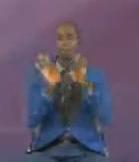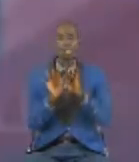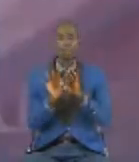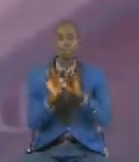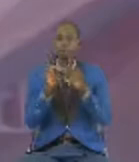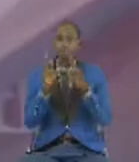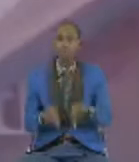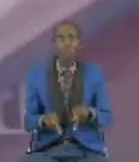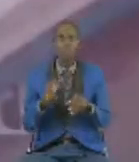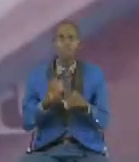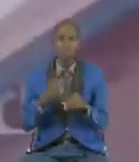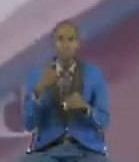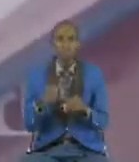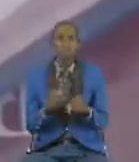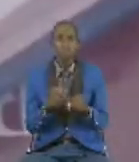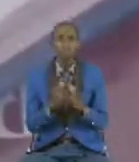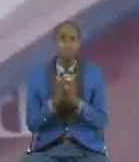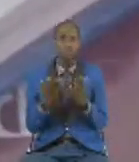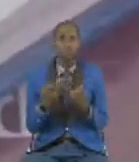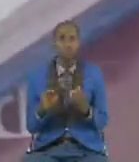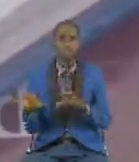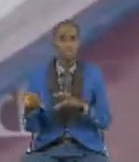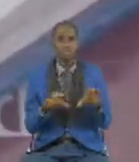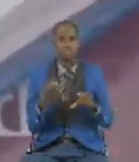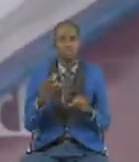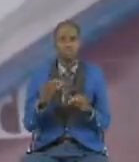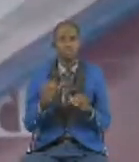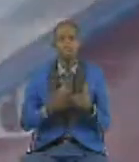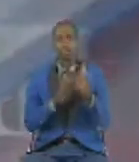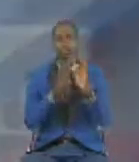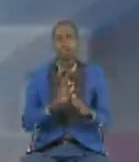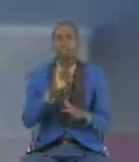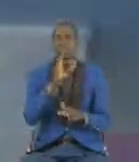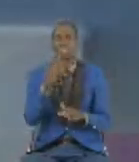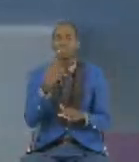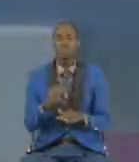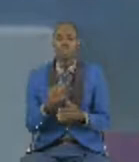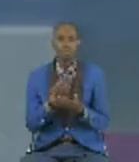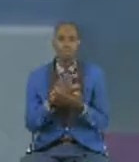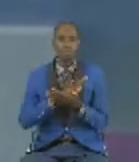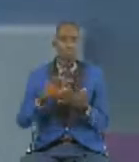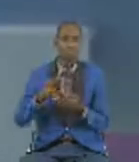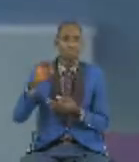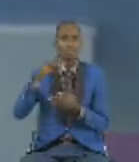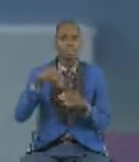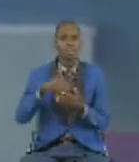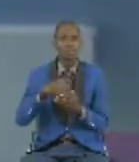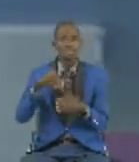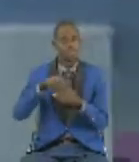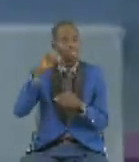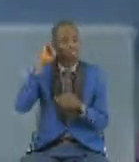les actes, le Saint-Esprit. Le Saint-Esprit, dans sa puissance, dans sa capacité, et